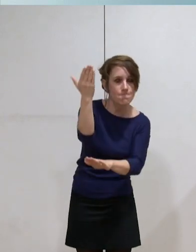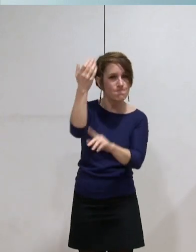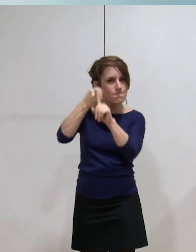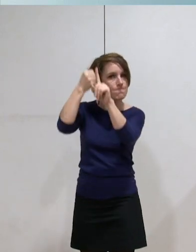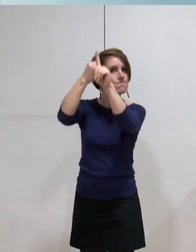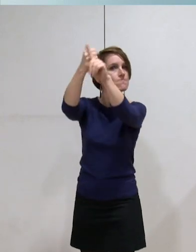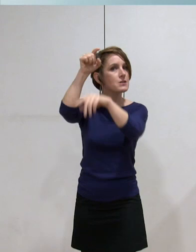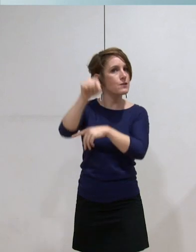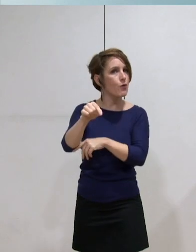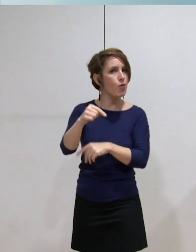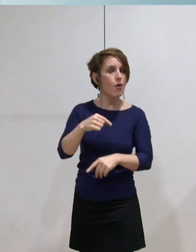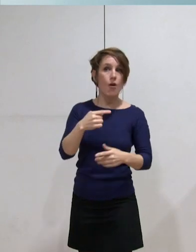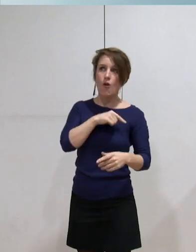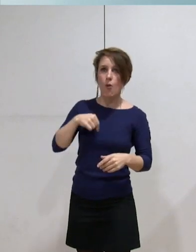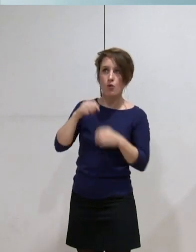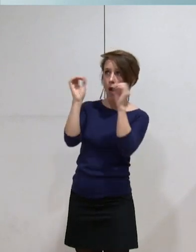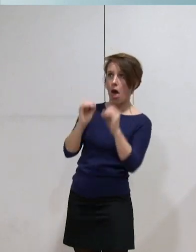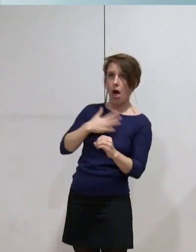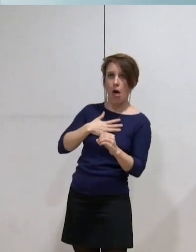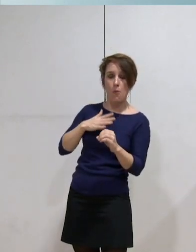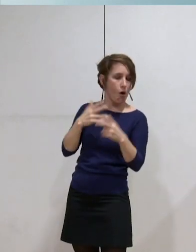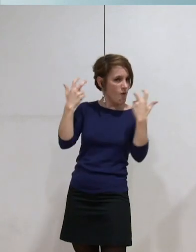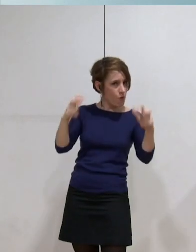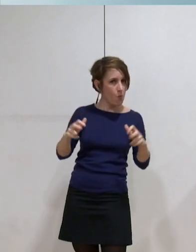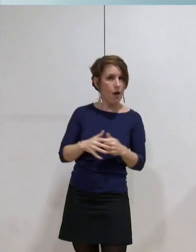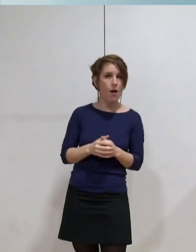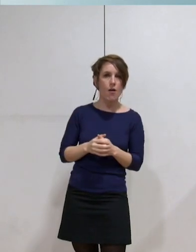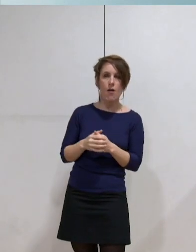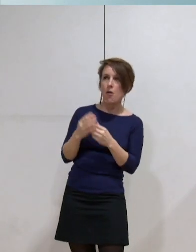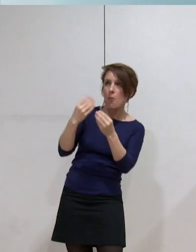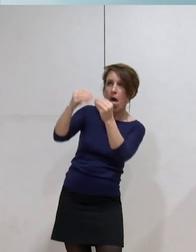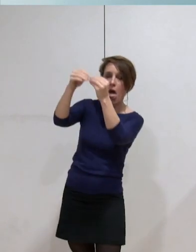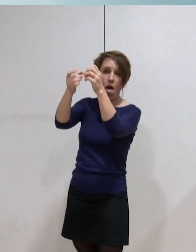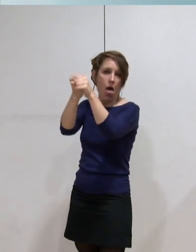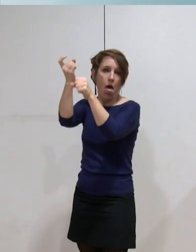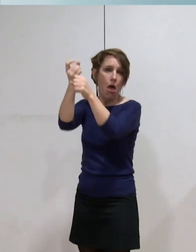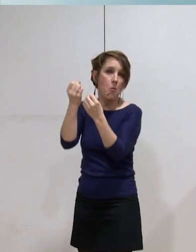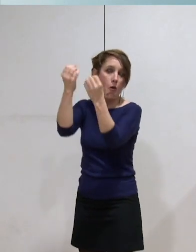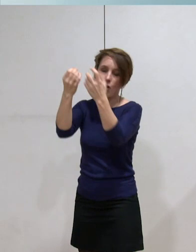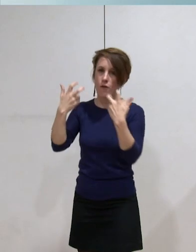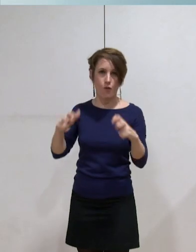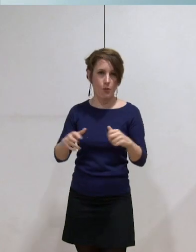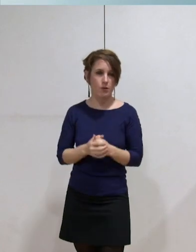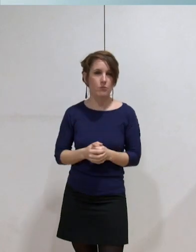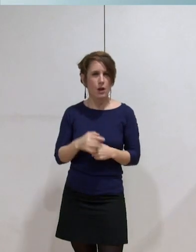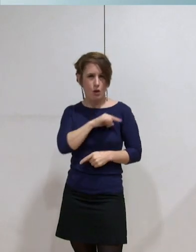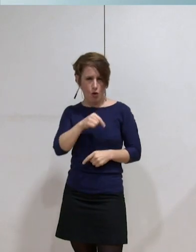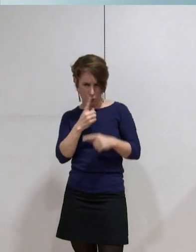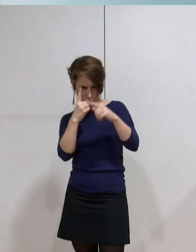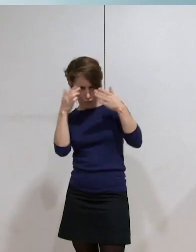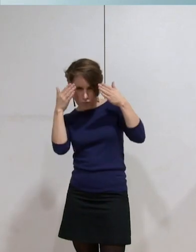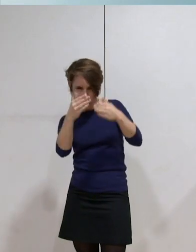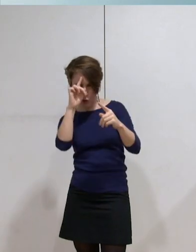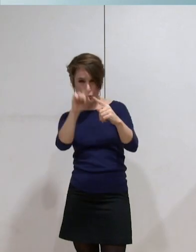ni à la peur ni à la surenchè notre démocratie est dans la ligne de mire protégeons la démocratie